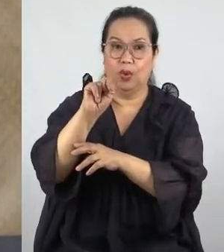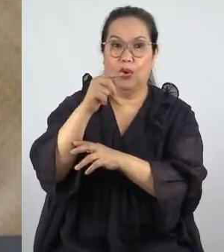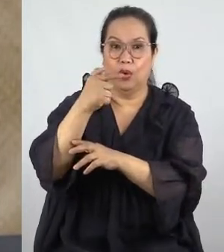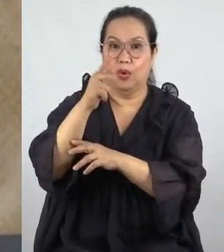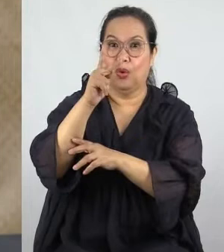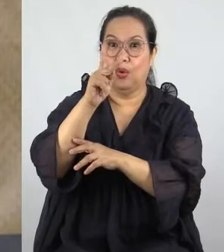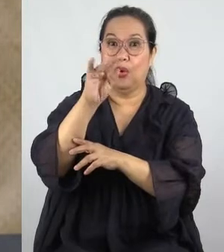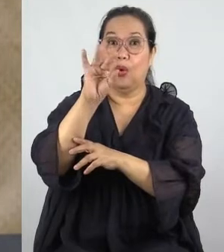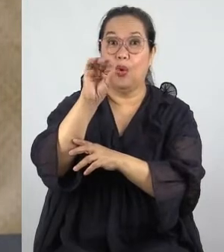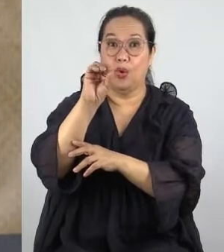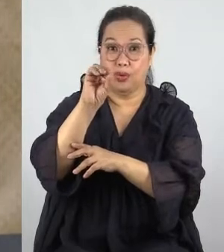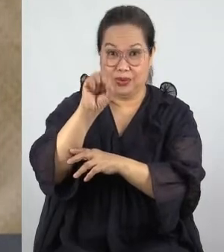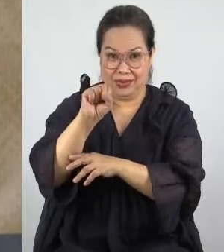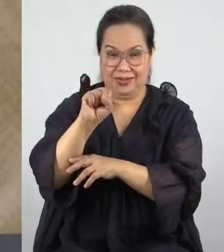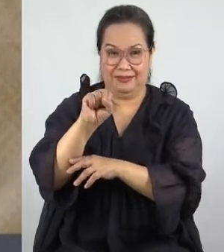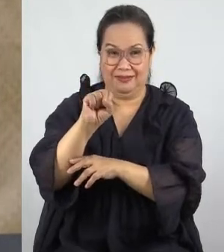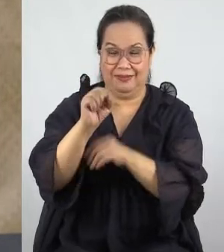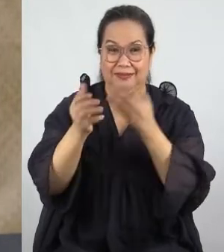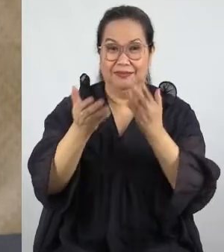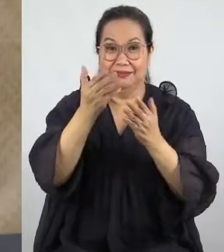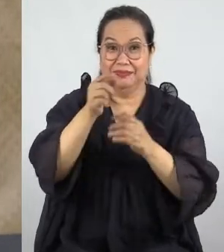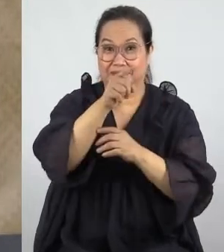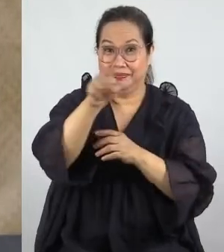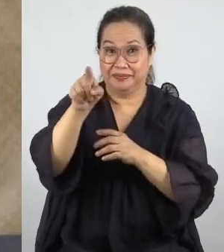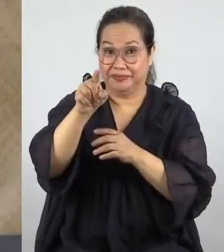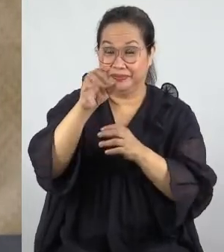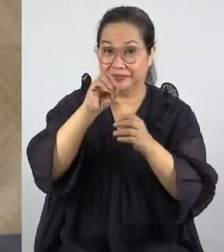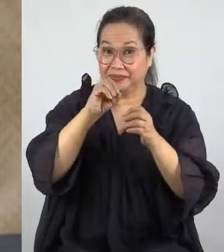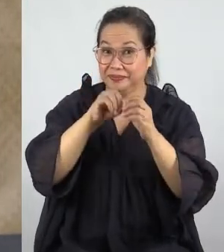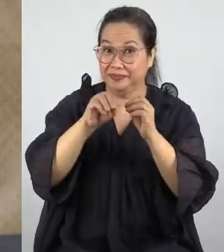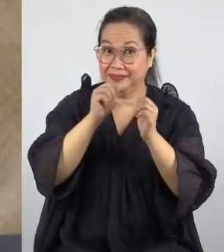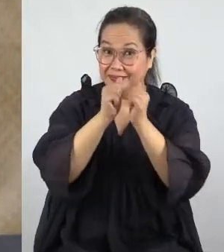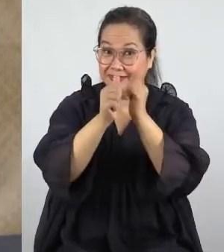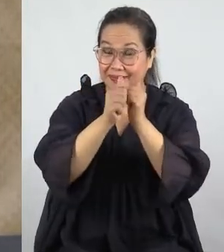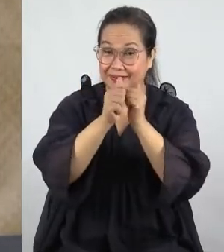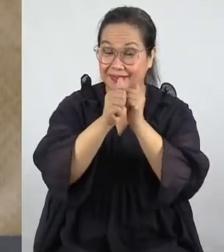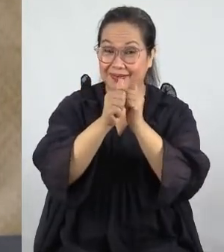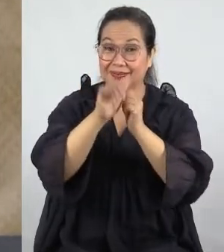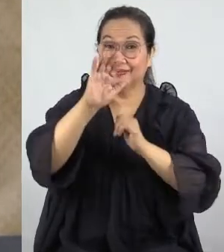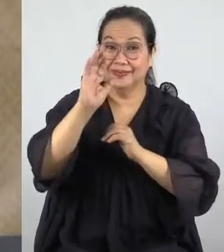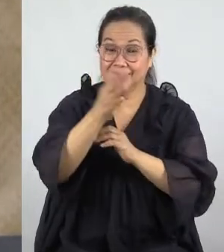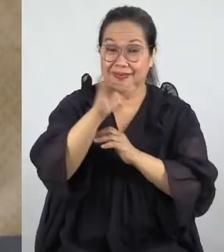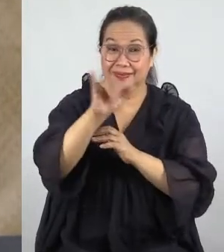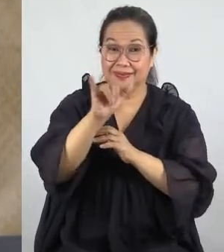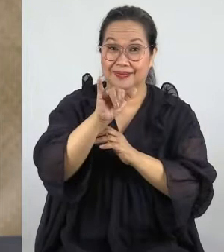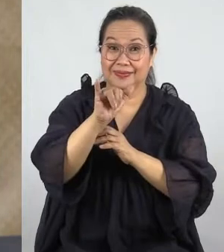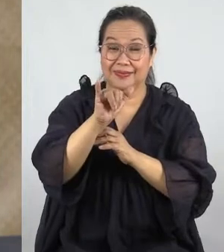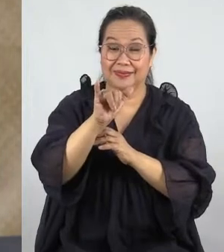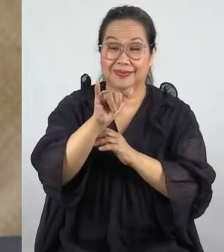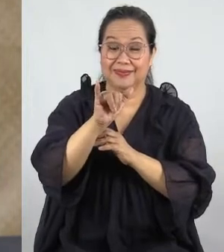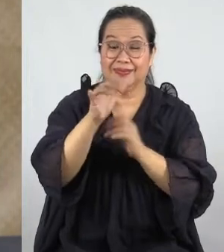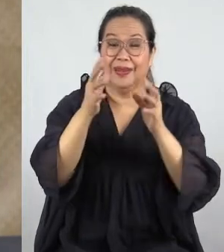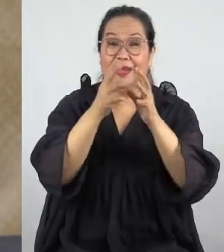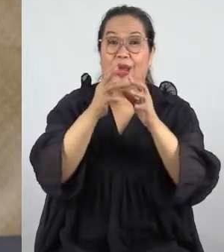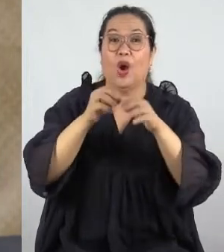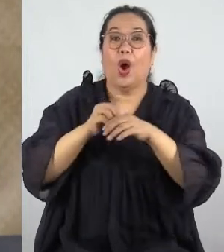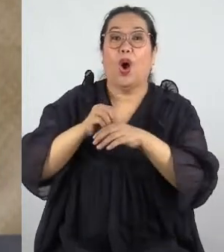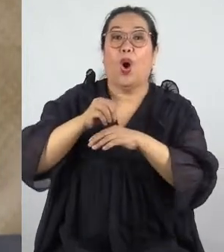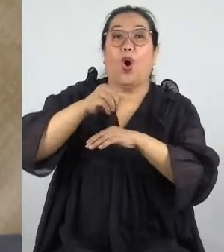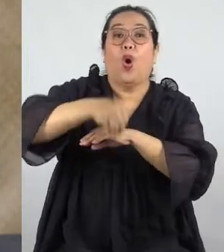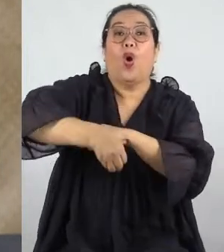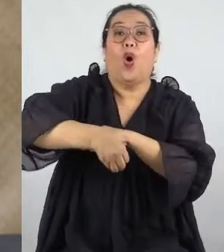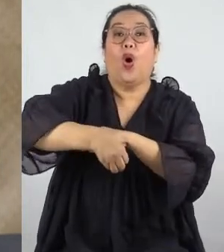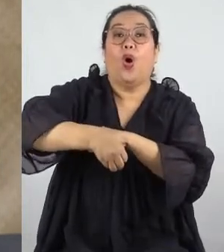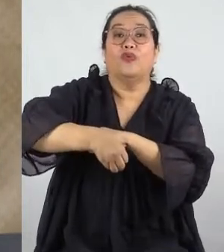Magiging pamilyar po sa inyo yun, sapagkat ang onkos, ang ibig sabihin po, ay isang labis na laman,